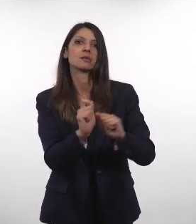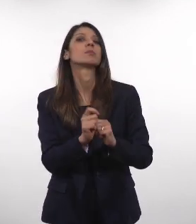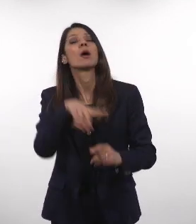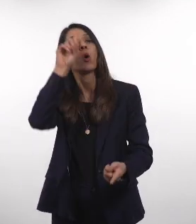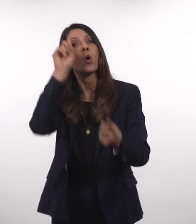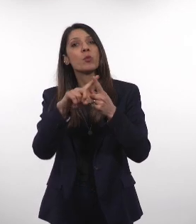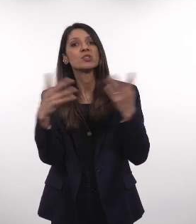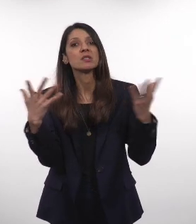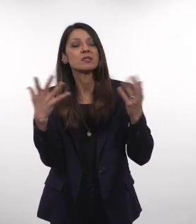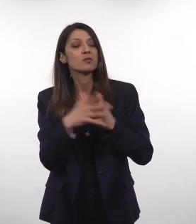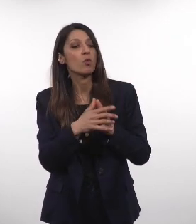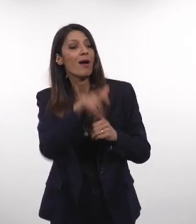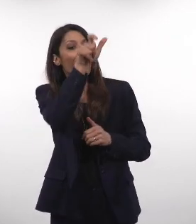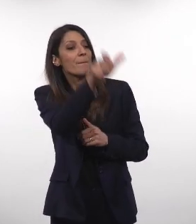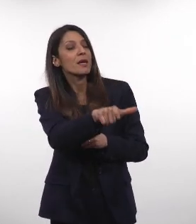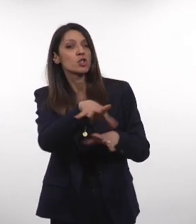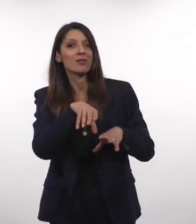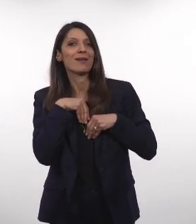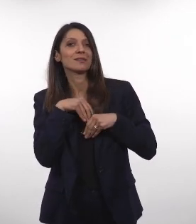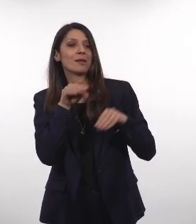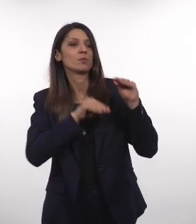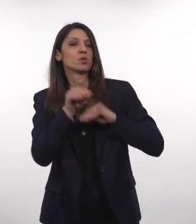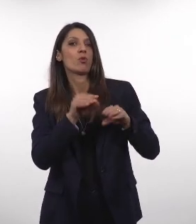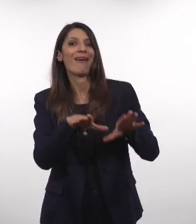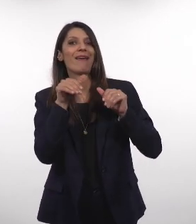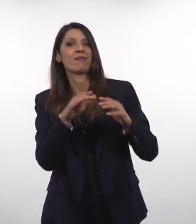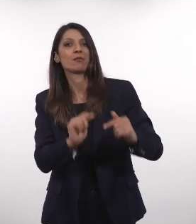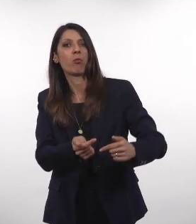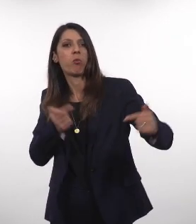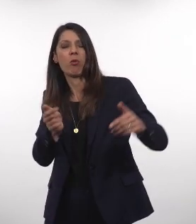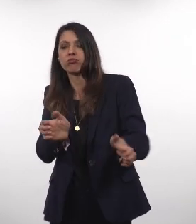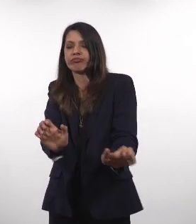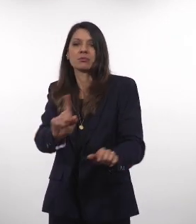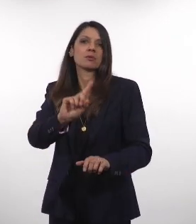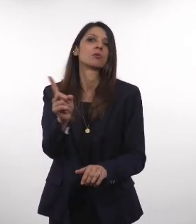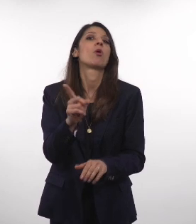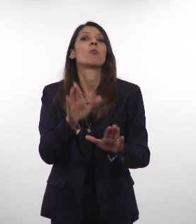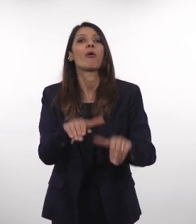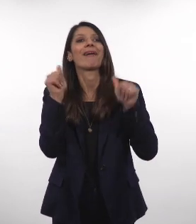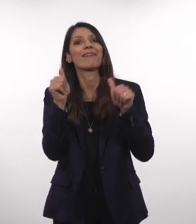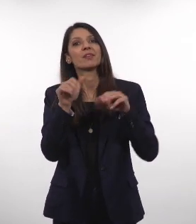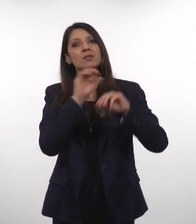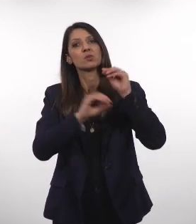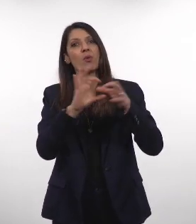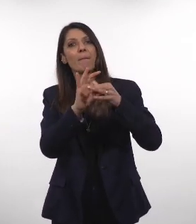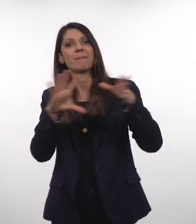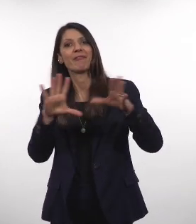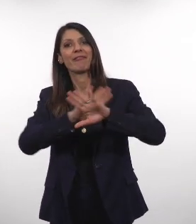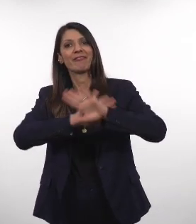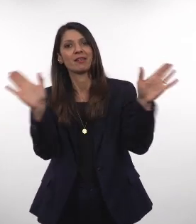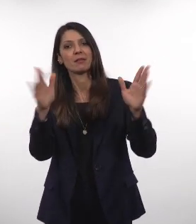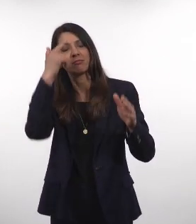soin sans opposition de la personne pour éviter les ruptures de parcours de soins et c'est donc un enjeu de santé publique.